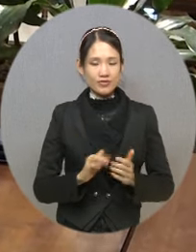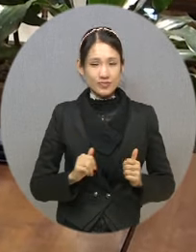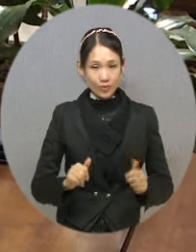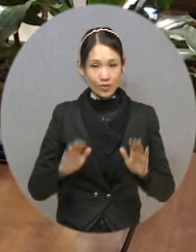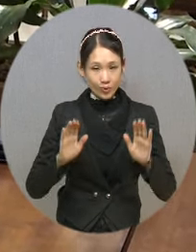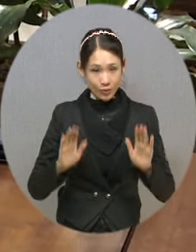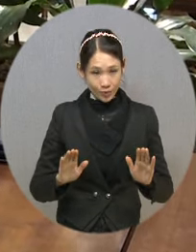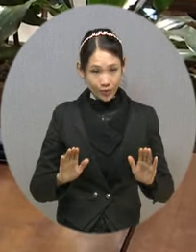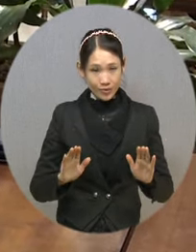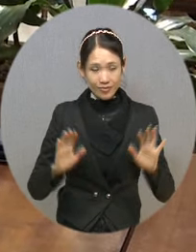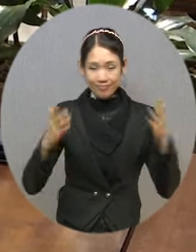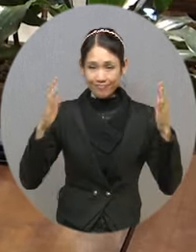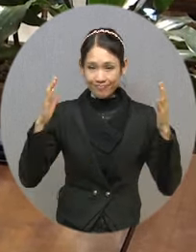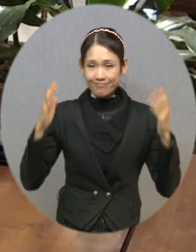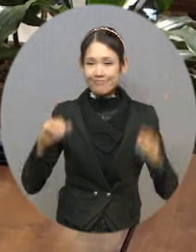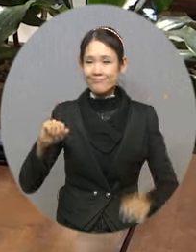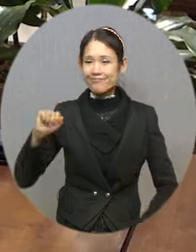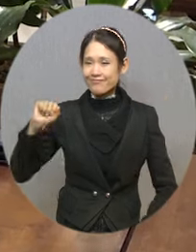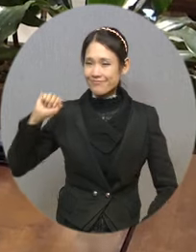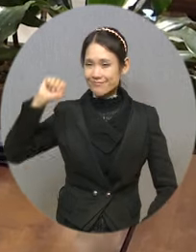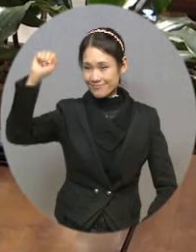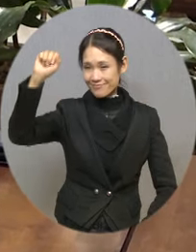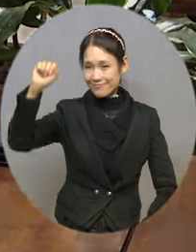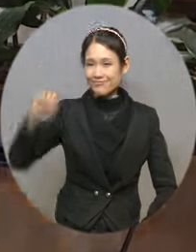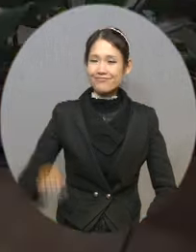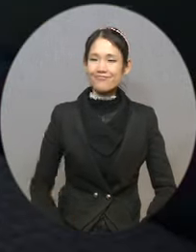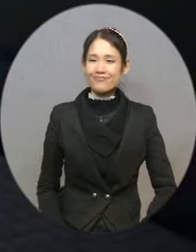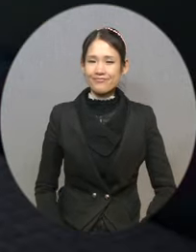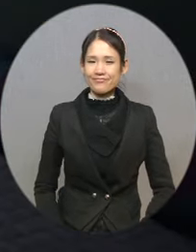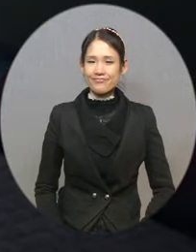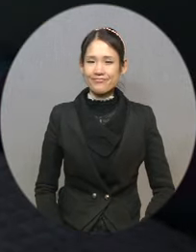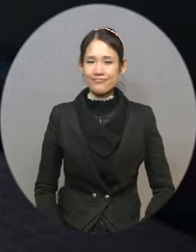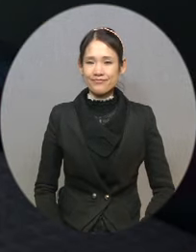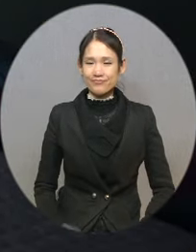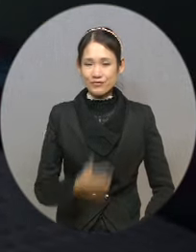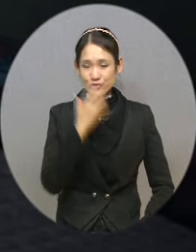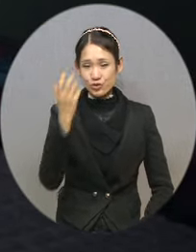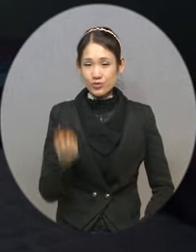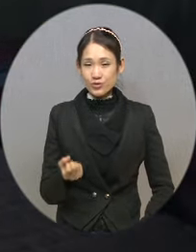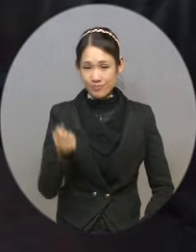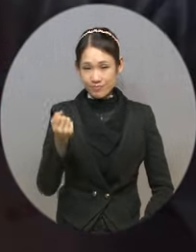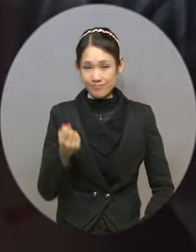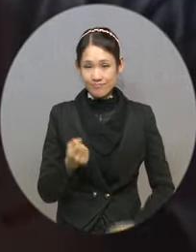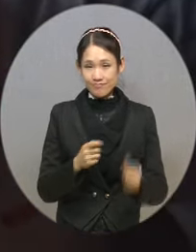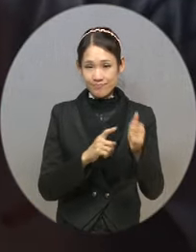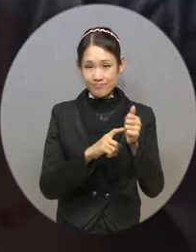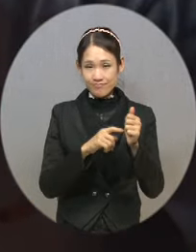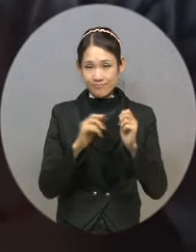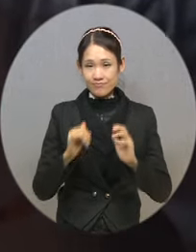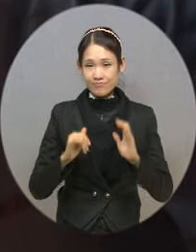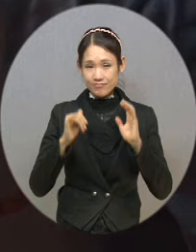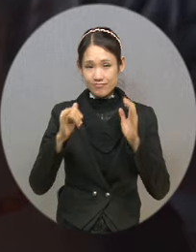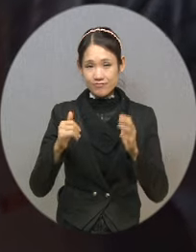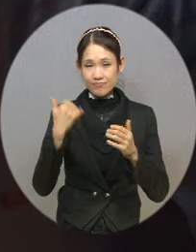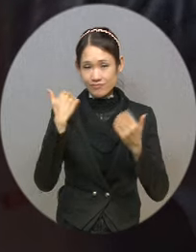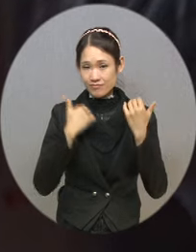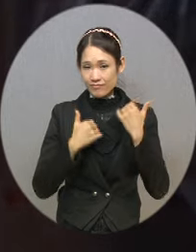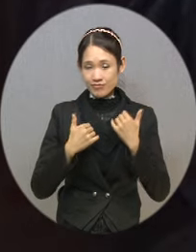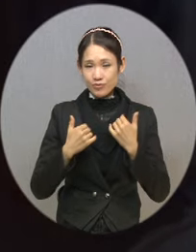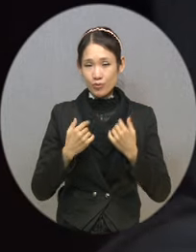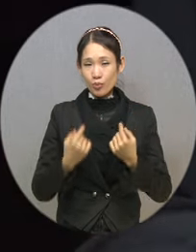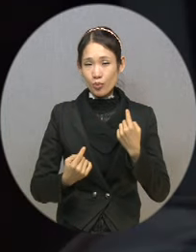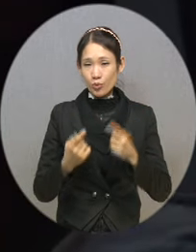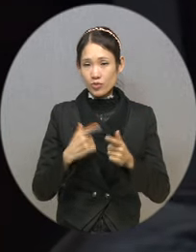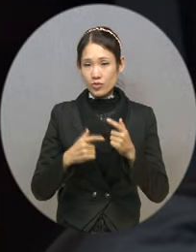오늘도 응원하겠습니다. 화이팅! 꿈을 가진 민재 씨의 세상은 그 누구의